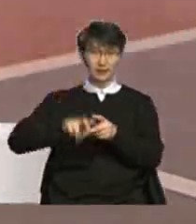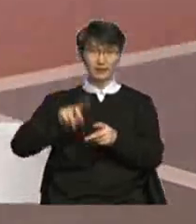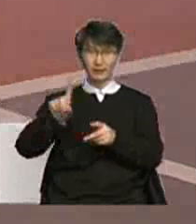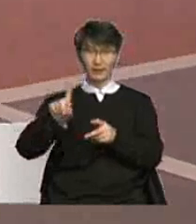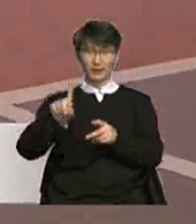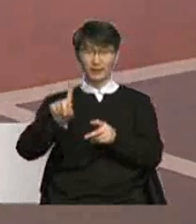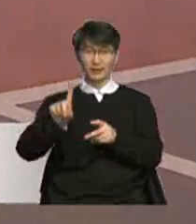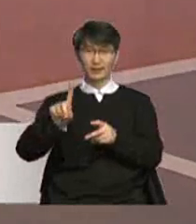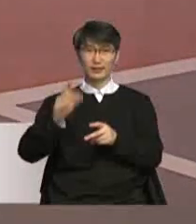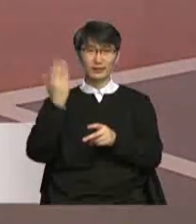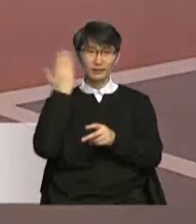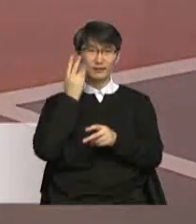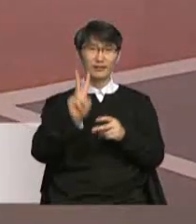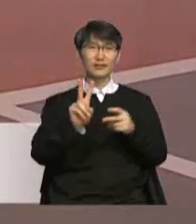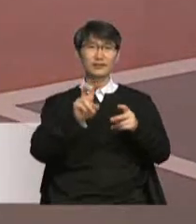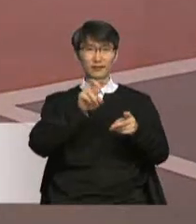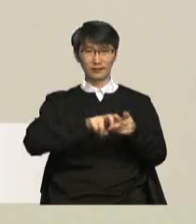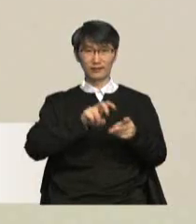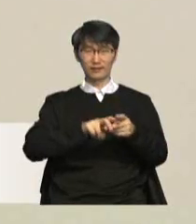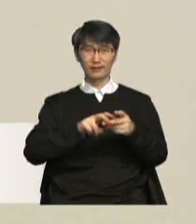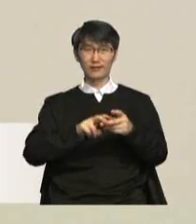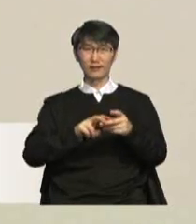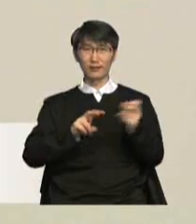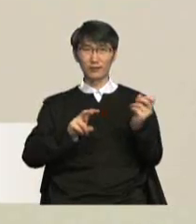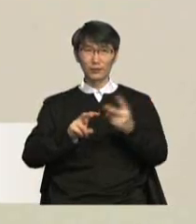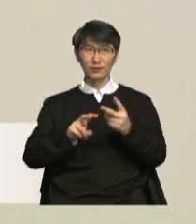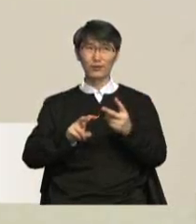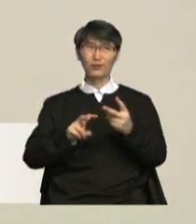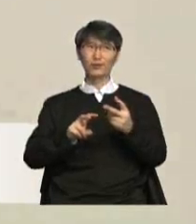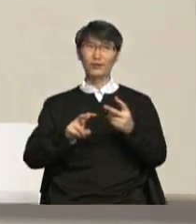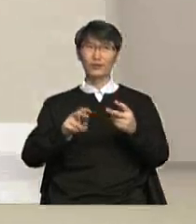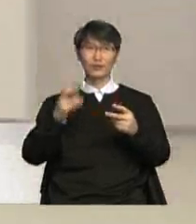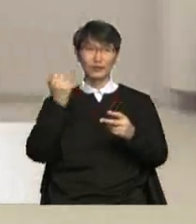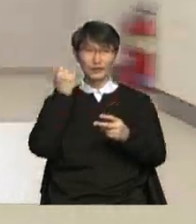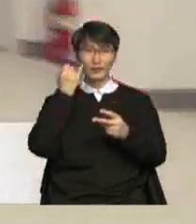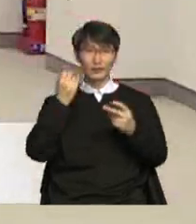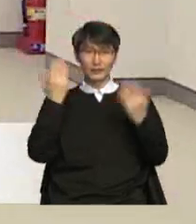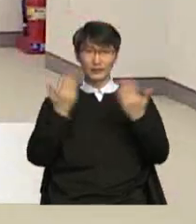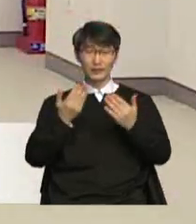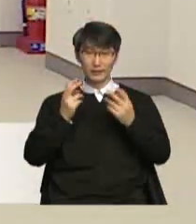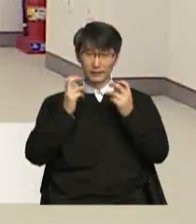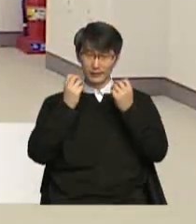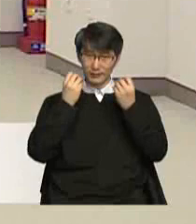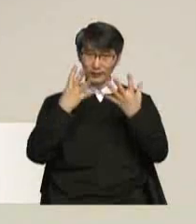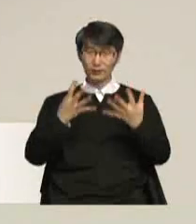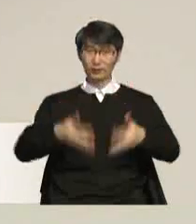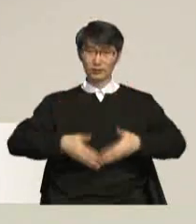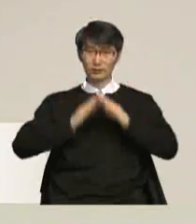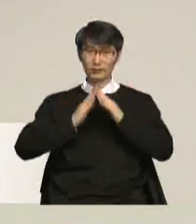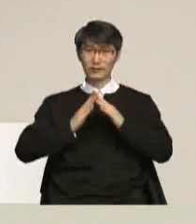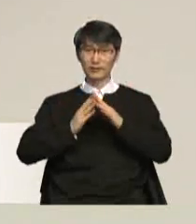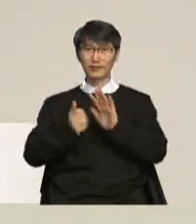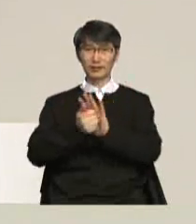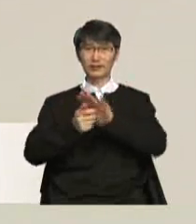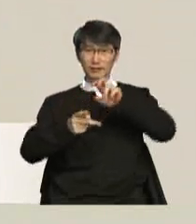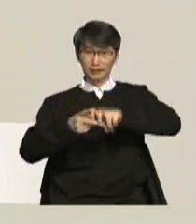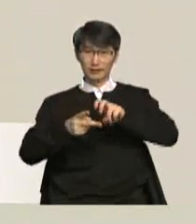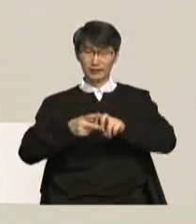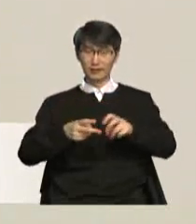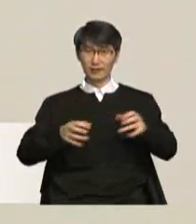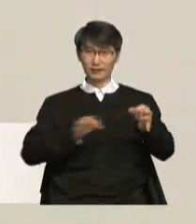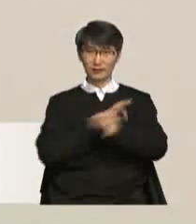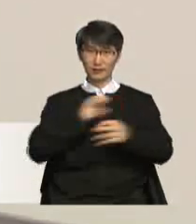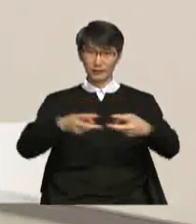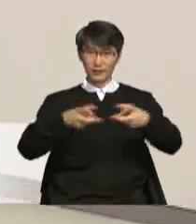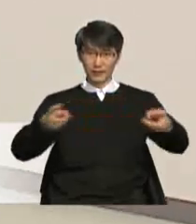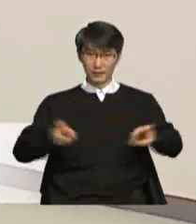이어 지식산업 2센터와 양원지구, 그리고 창업지원센터까지 신내 IC를 중심으로 한 경제벨트가